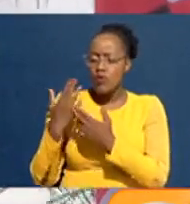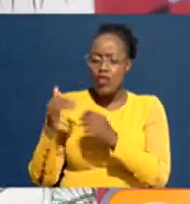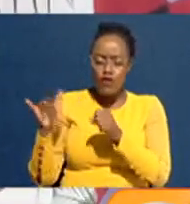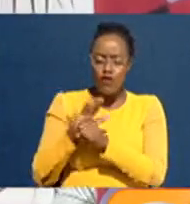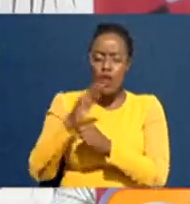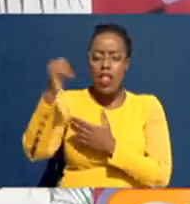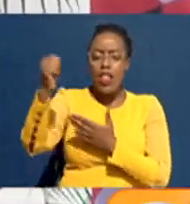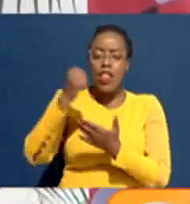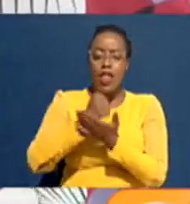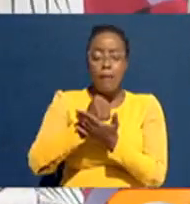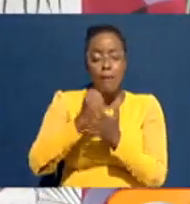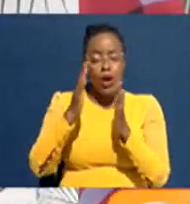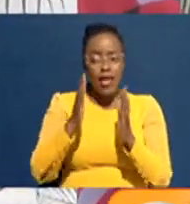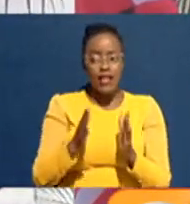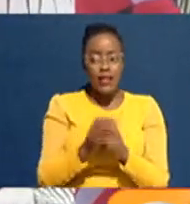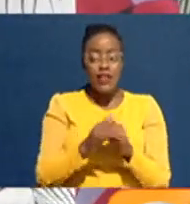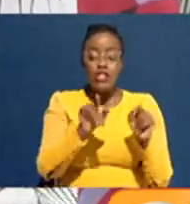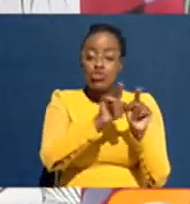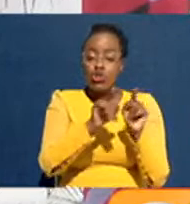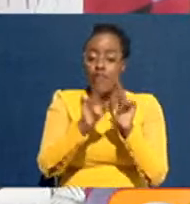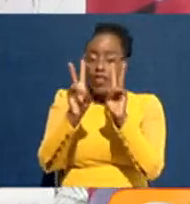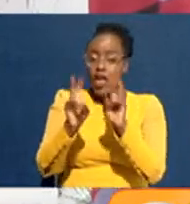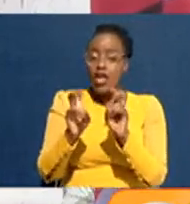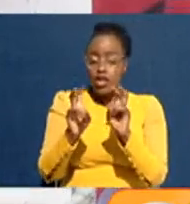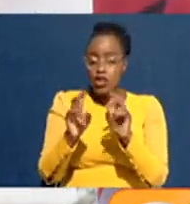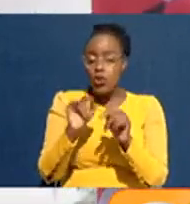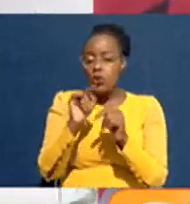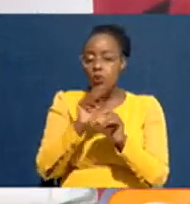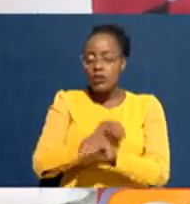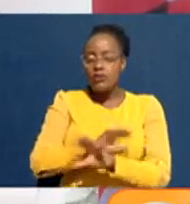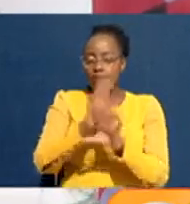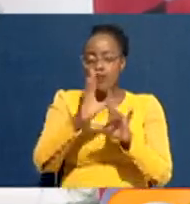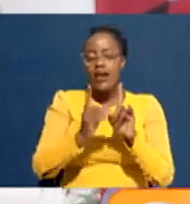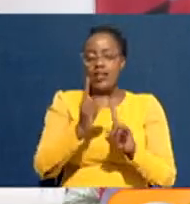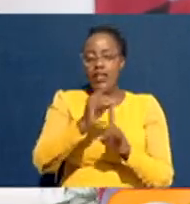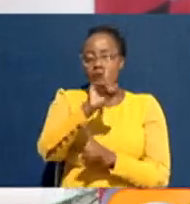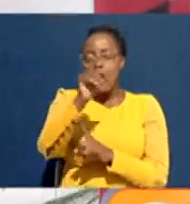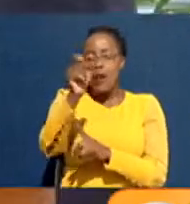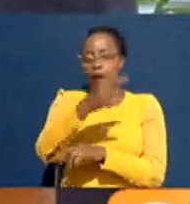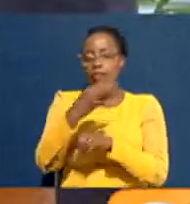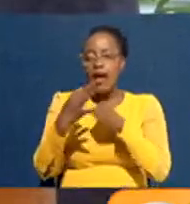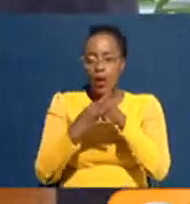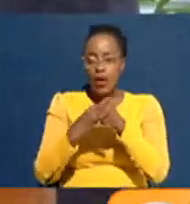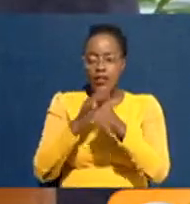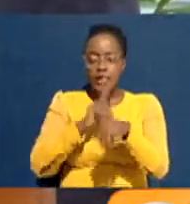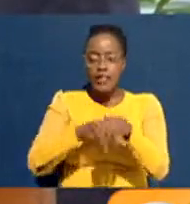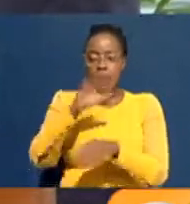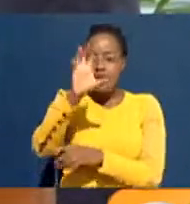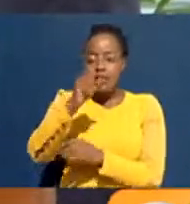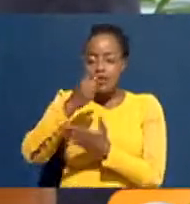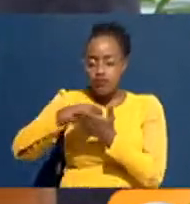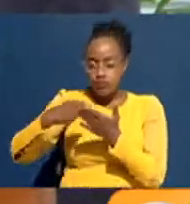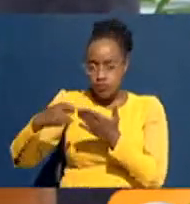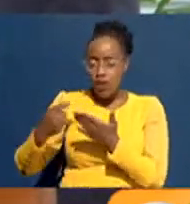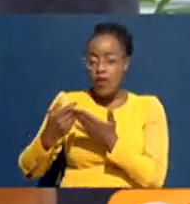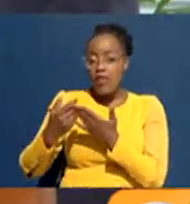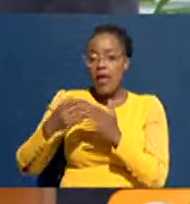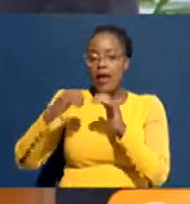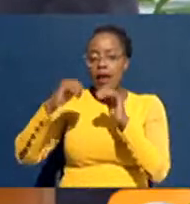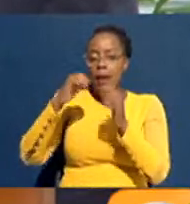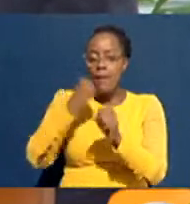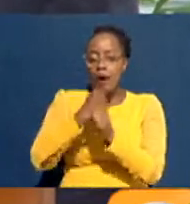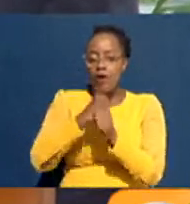employers. Hata hivyo, ishara ilikuwa dhabiti Agosti tarehe moja, wakati mawaziri walikuwa wanatia saini mkataba wa